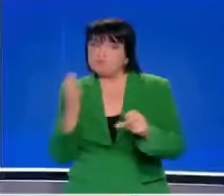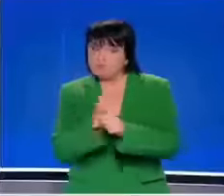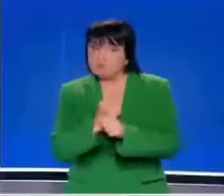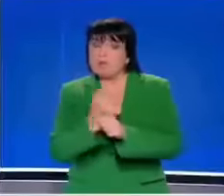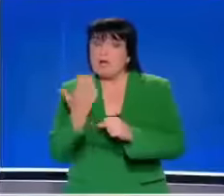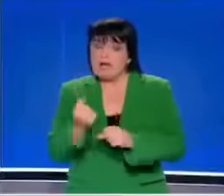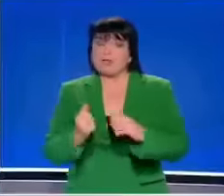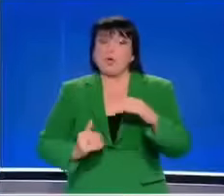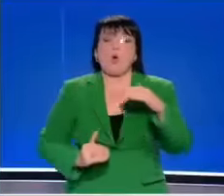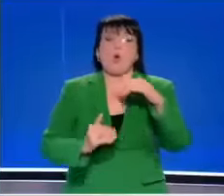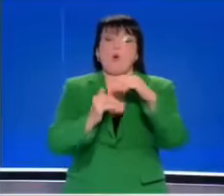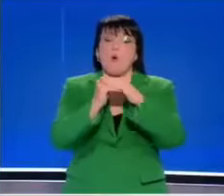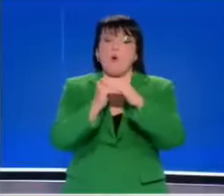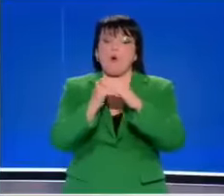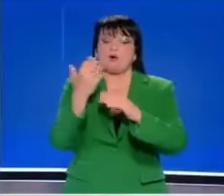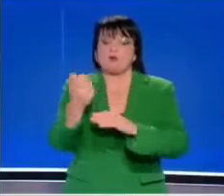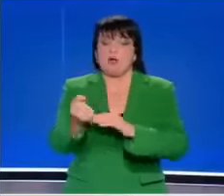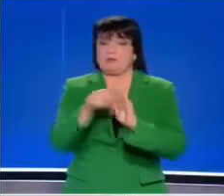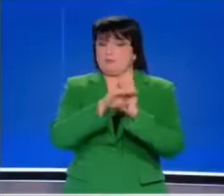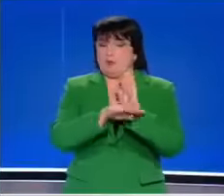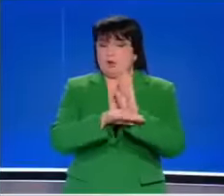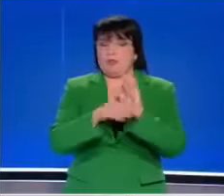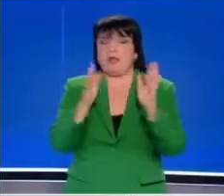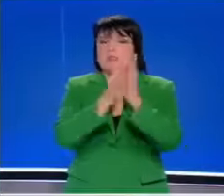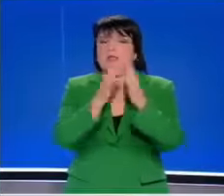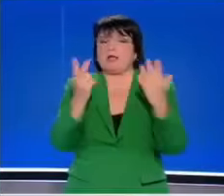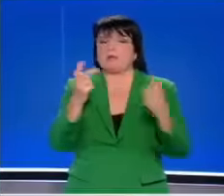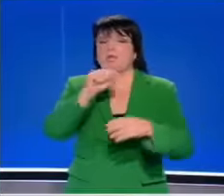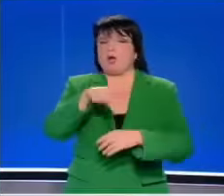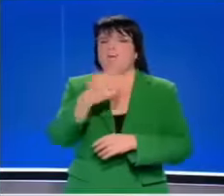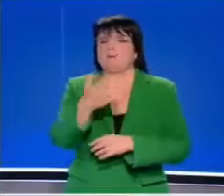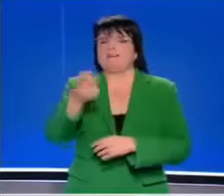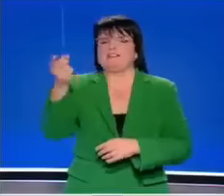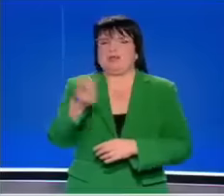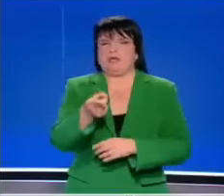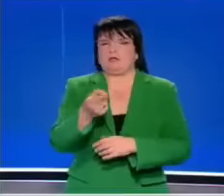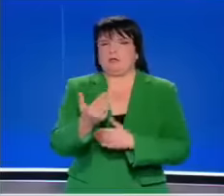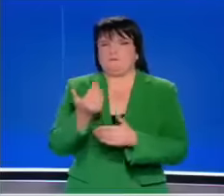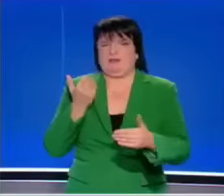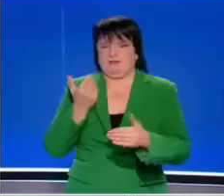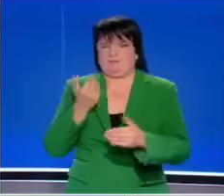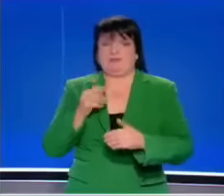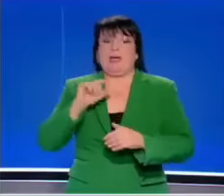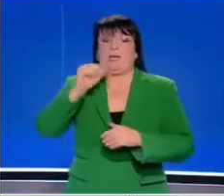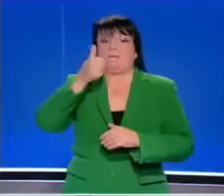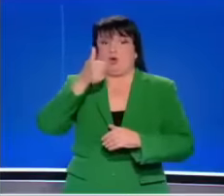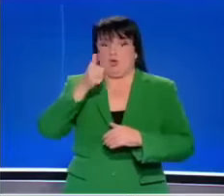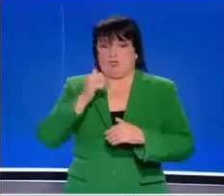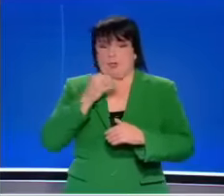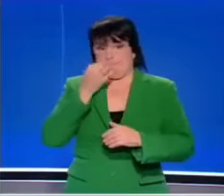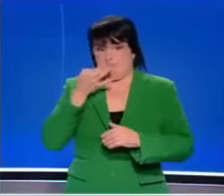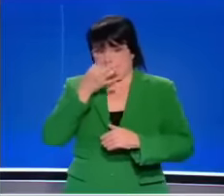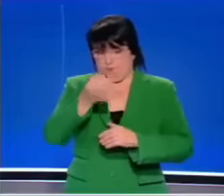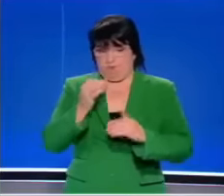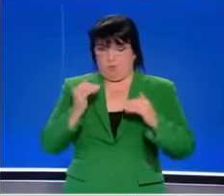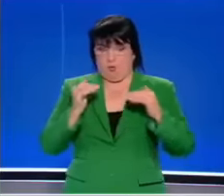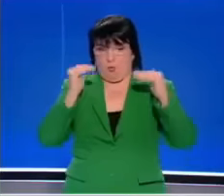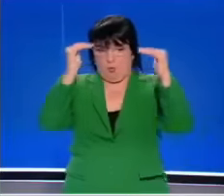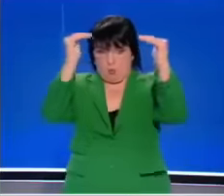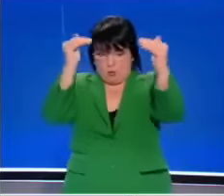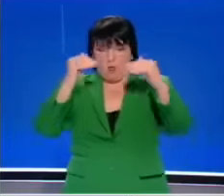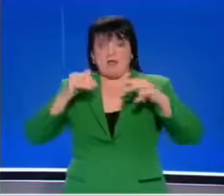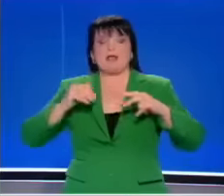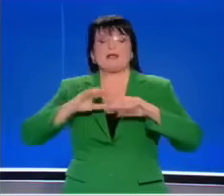έχετε βάλει ένα όριο πάν οικονομικό πρόγραμμα από το 17,5% των εθνικών εκλογών π πριν πάω στο πχ επειδή αναφέρεται για το γενικό λογιστήριο του